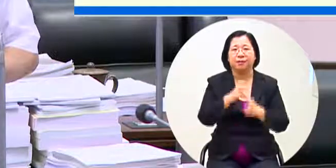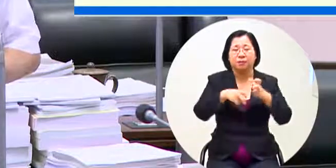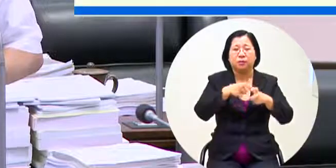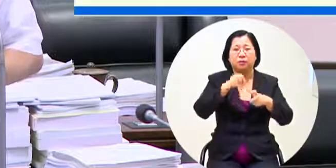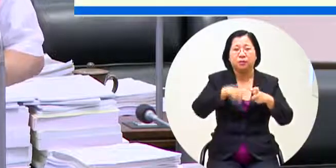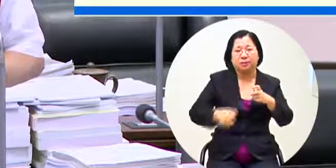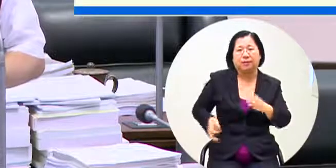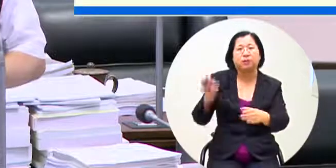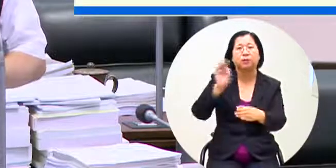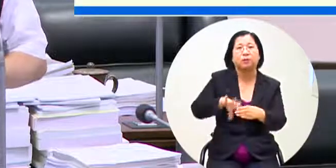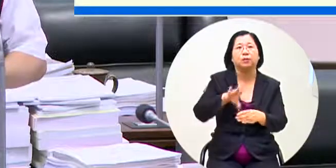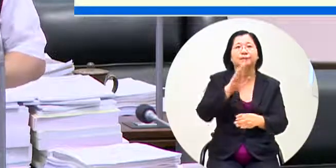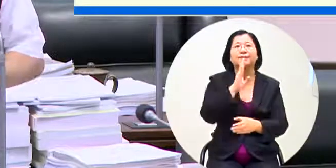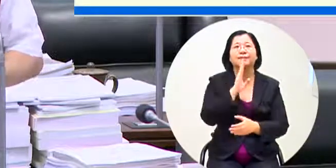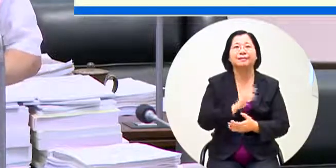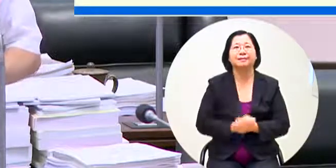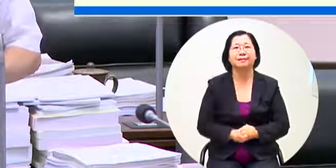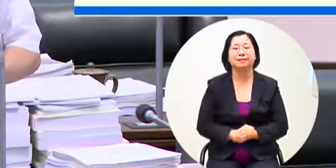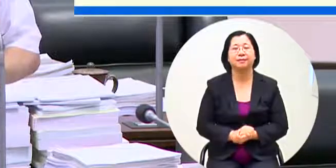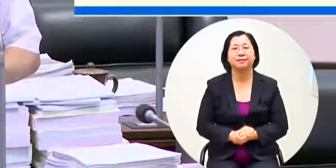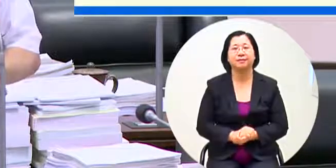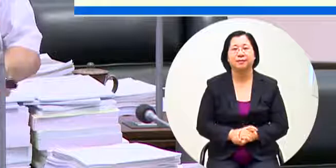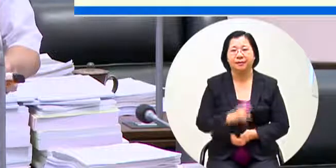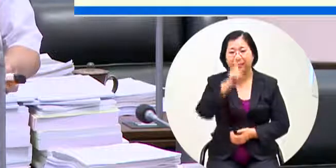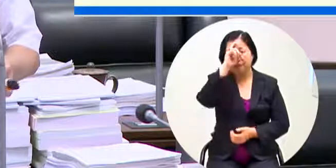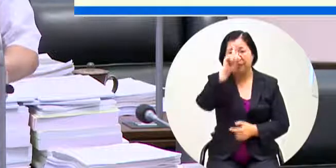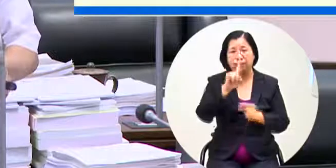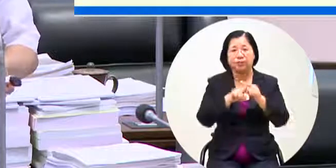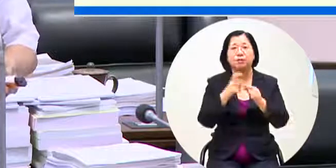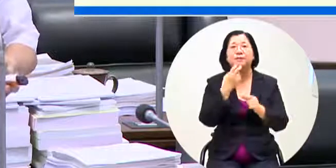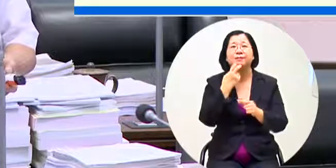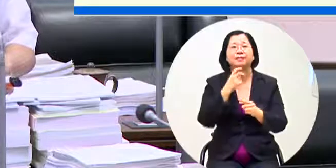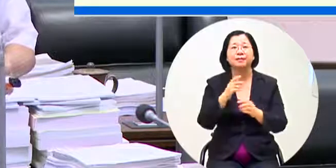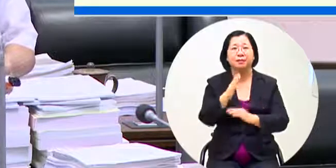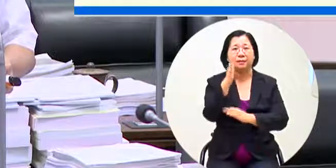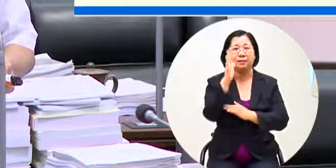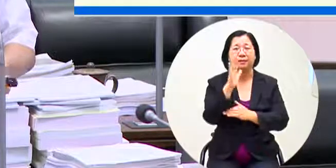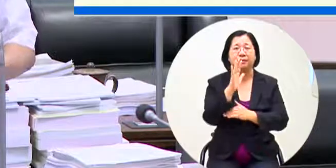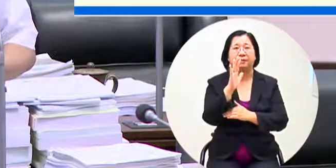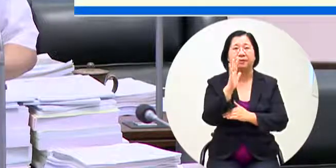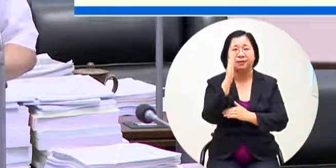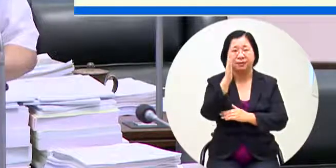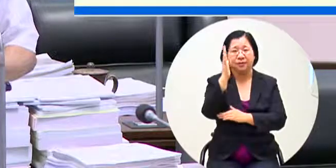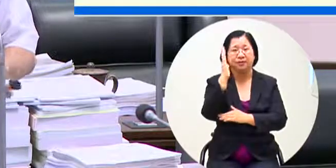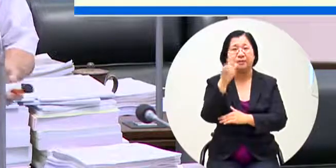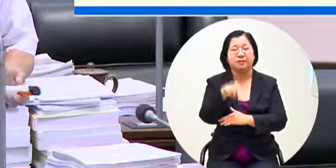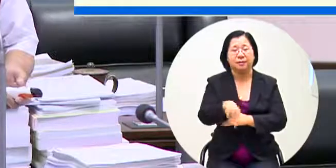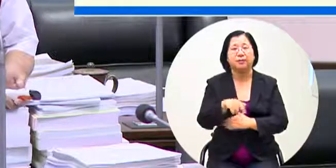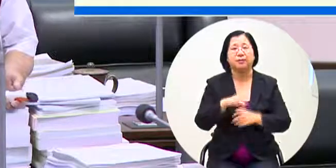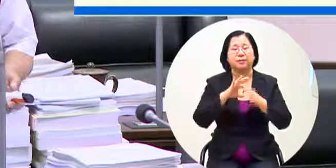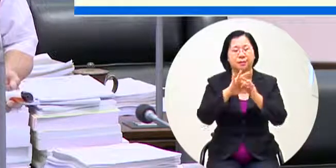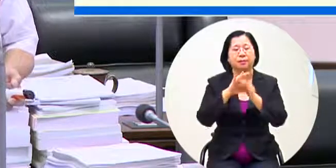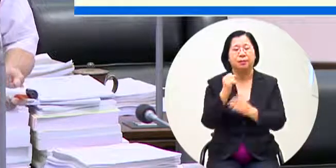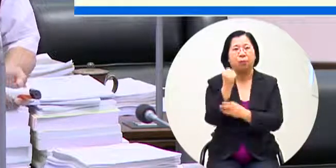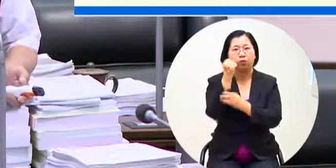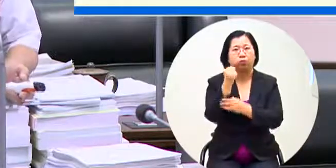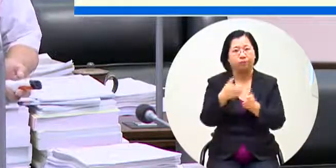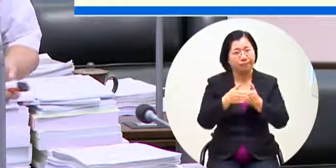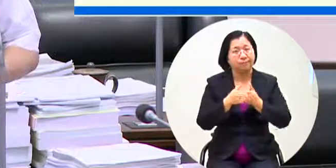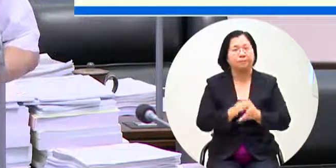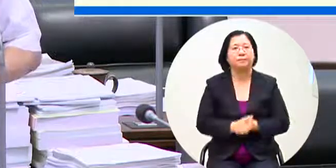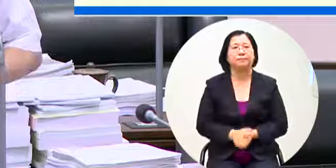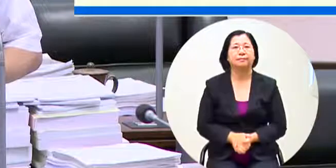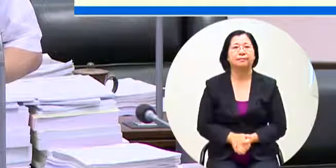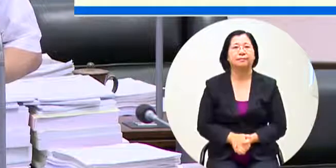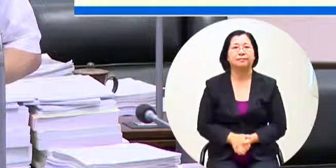央啊，啊甲咱市政府啊，即个相关的即个支持啦吼，我想。要